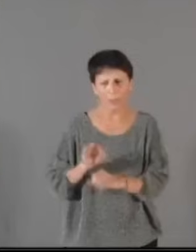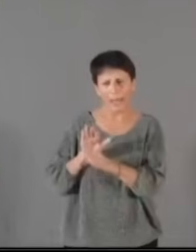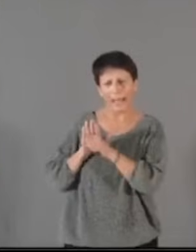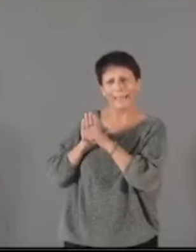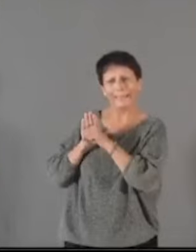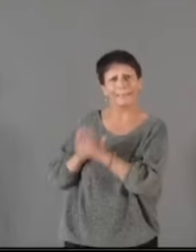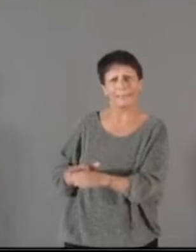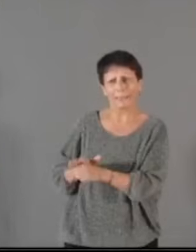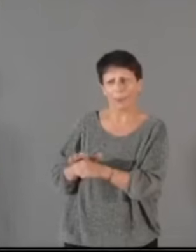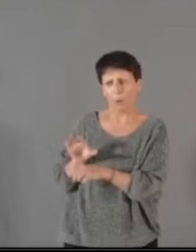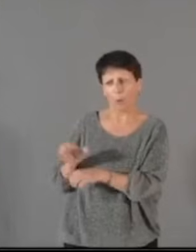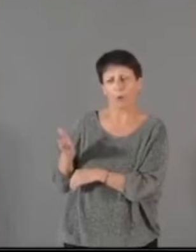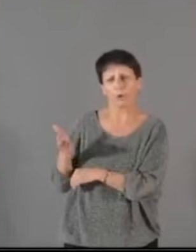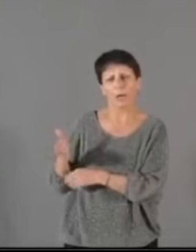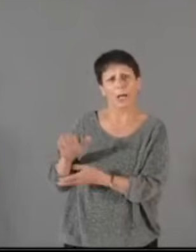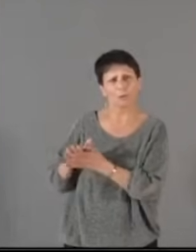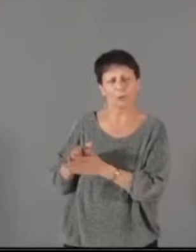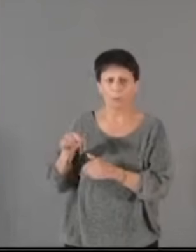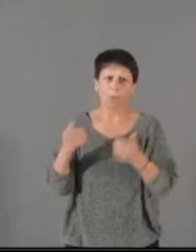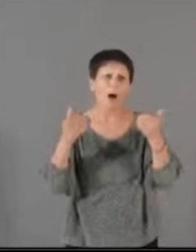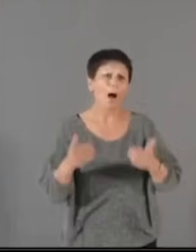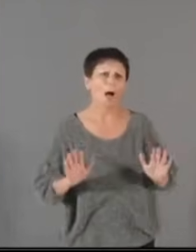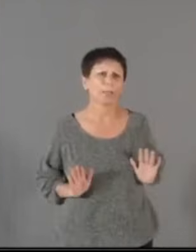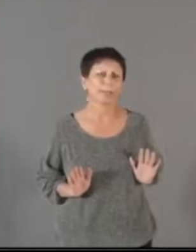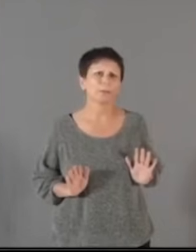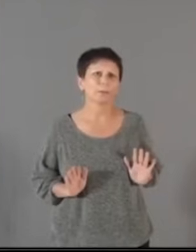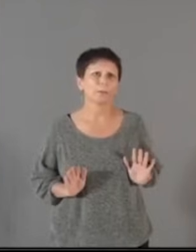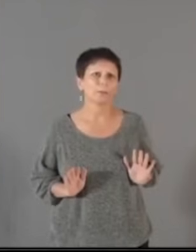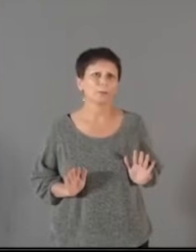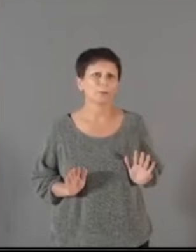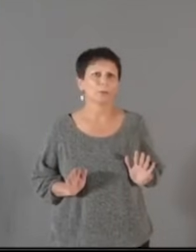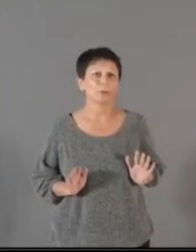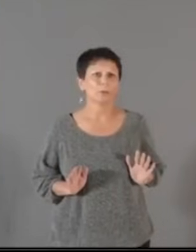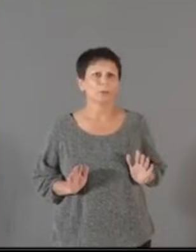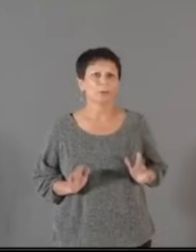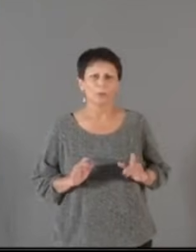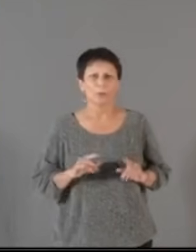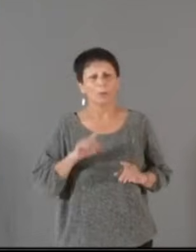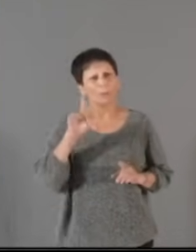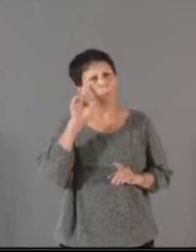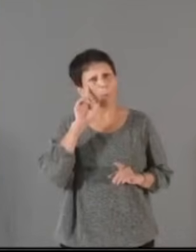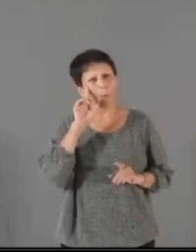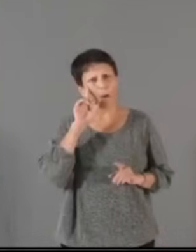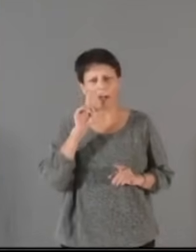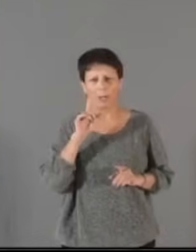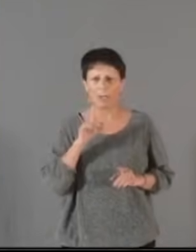cette association cesse. Vous en deviendriez plus cohérent, monsieur le maire.